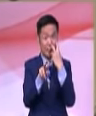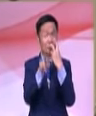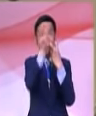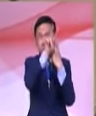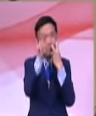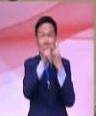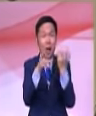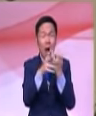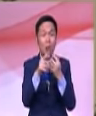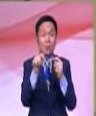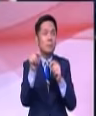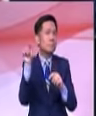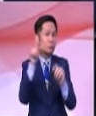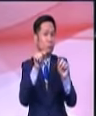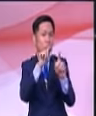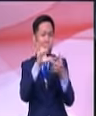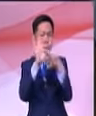akan dapat dengar.